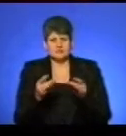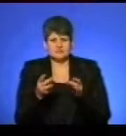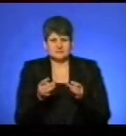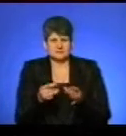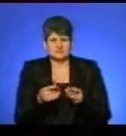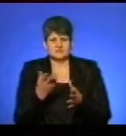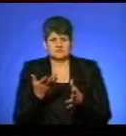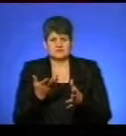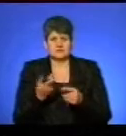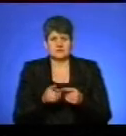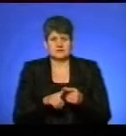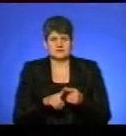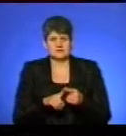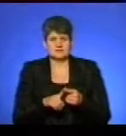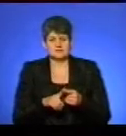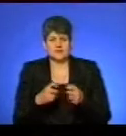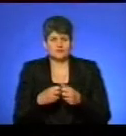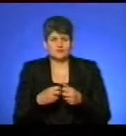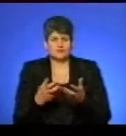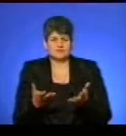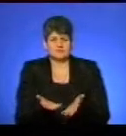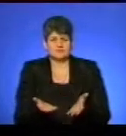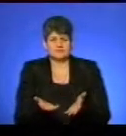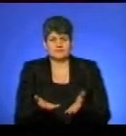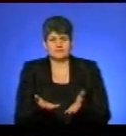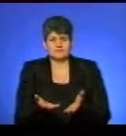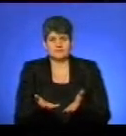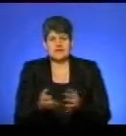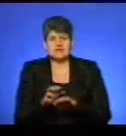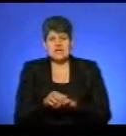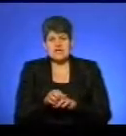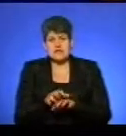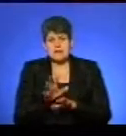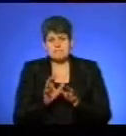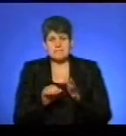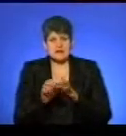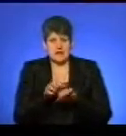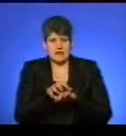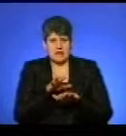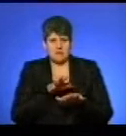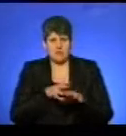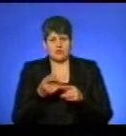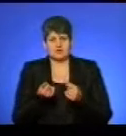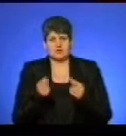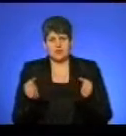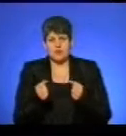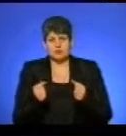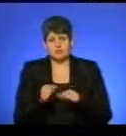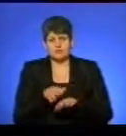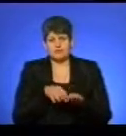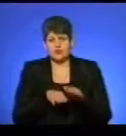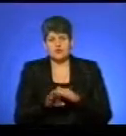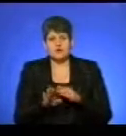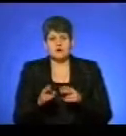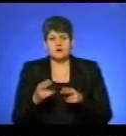то всередині все. Та пенка, лука. А то і грибок, і все буде, всі комплекси. Ноги холодно, приходиш додому,